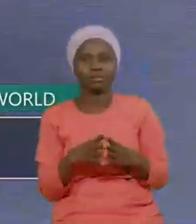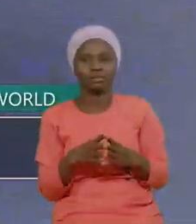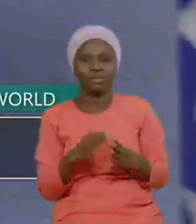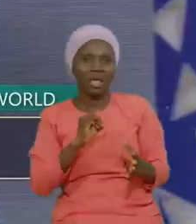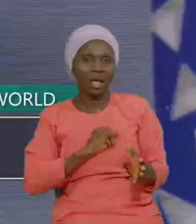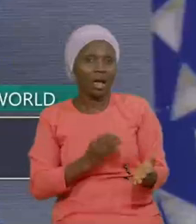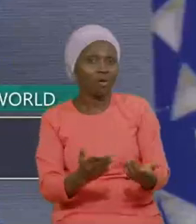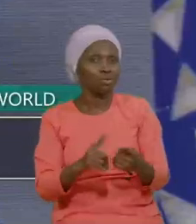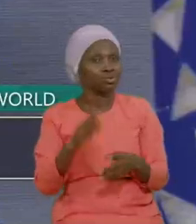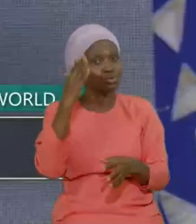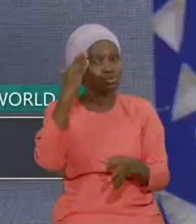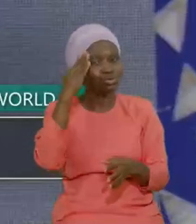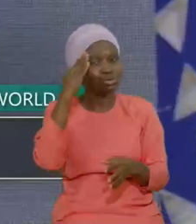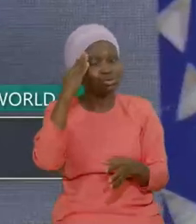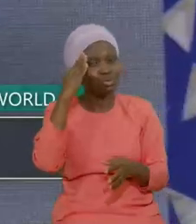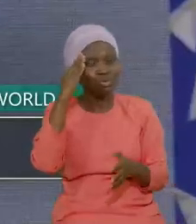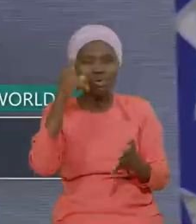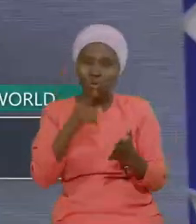Je veux savoir pourquoi je suis créé.